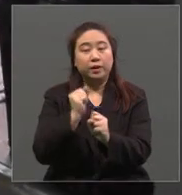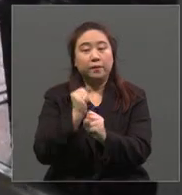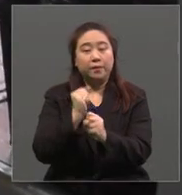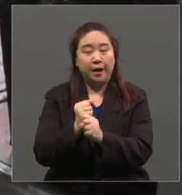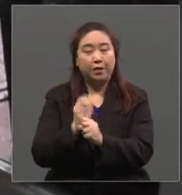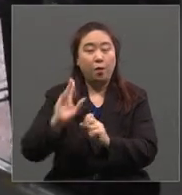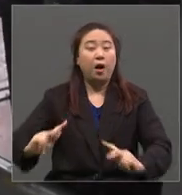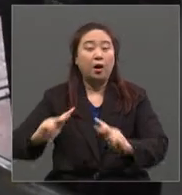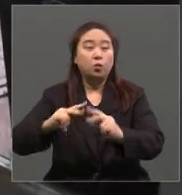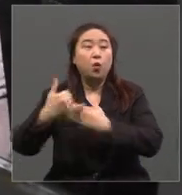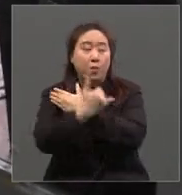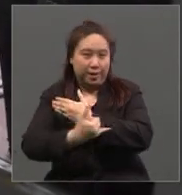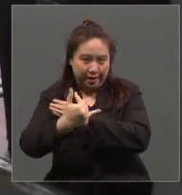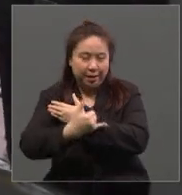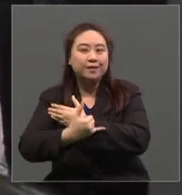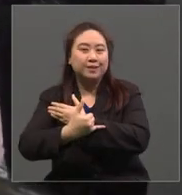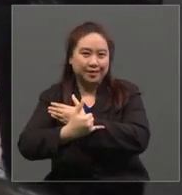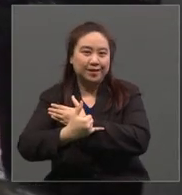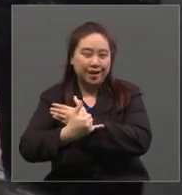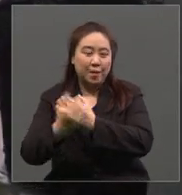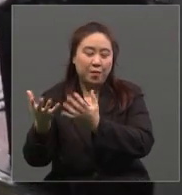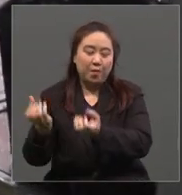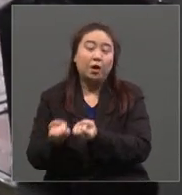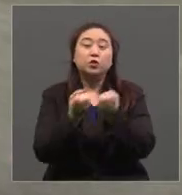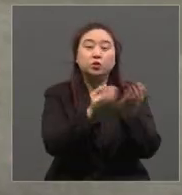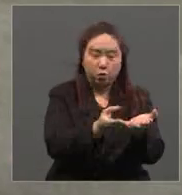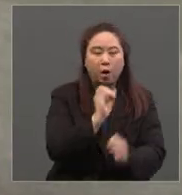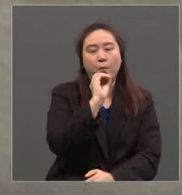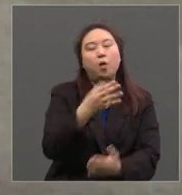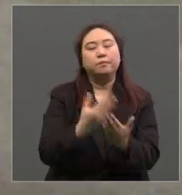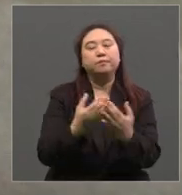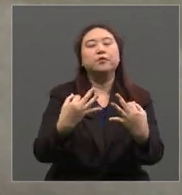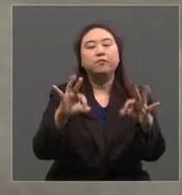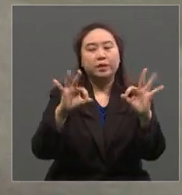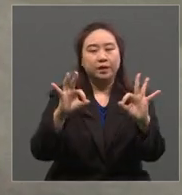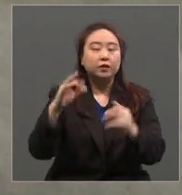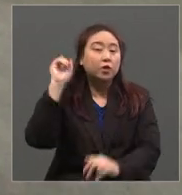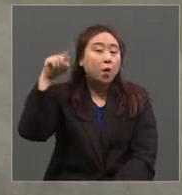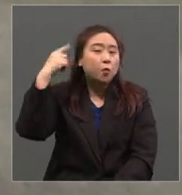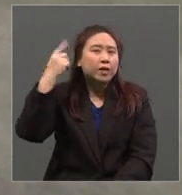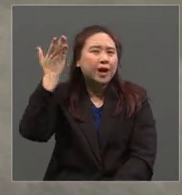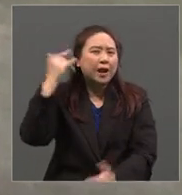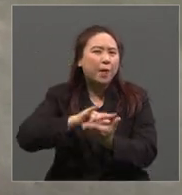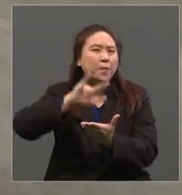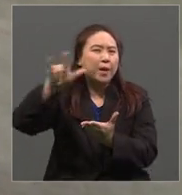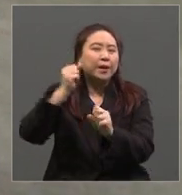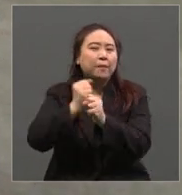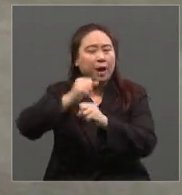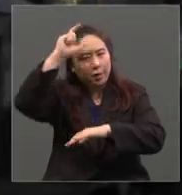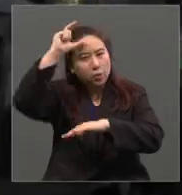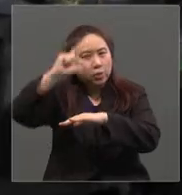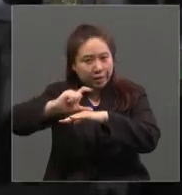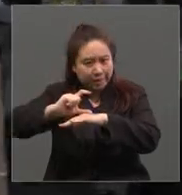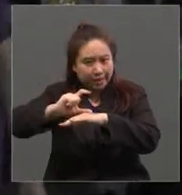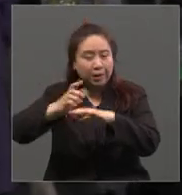การกงสุลกระทรวงการต่างประเทศที่เดินทางมาส่งศพด้วยนะคะส่วนนางสาวชไมพรนั้นเดินทางไปทำงานที่ประเทศตุรกีโดย